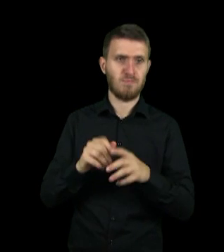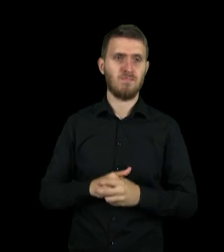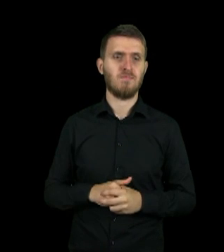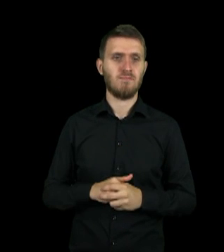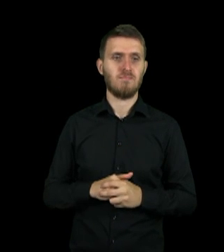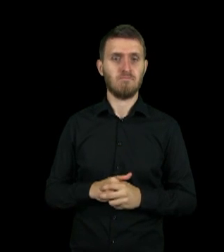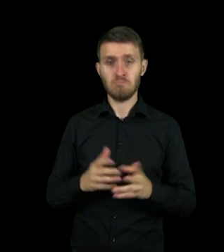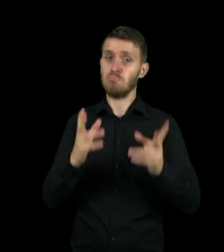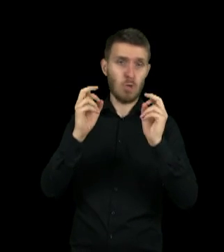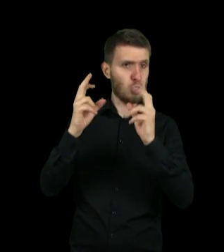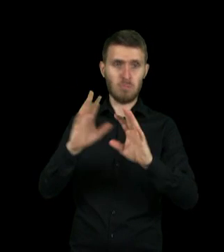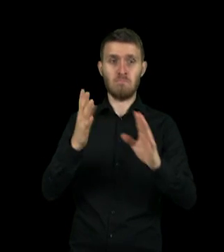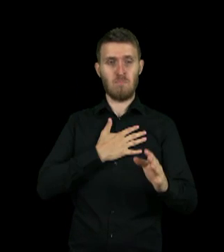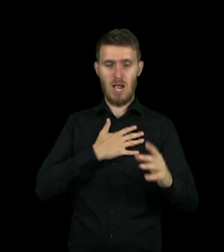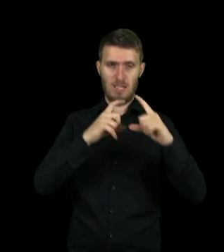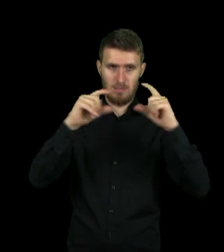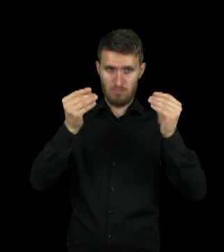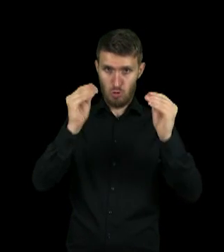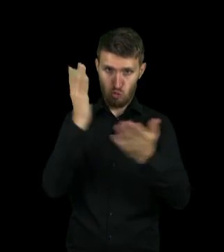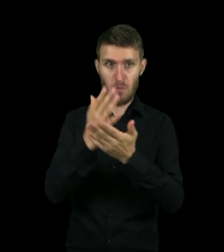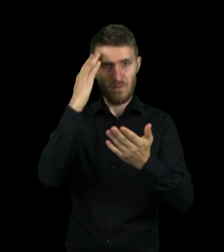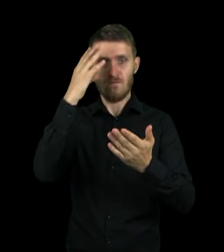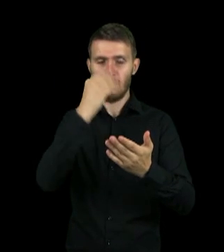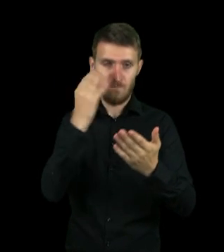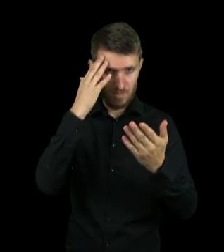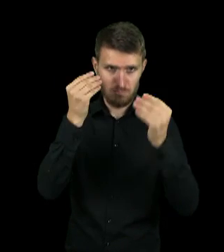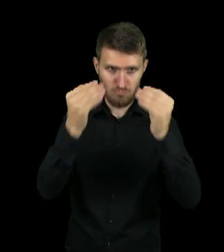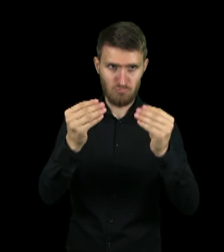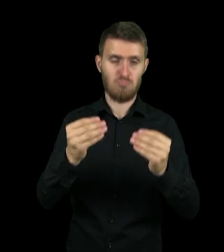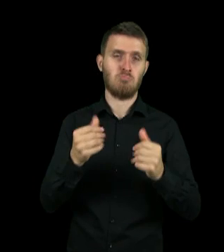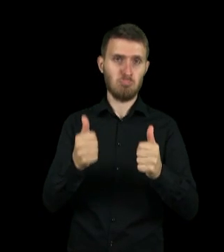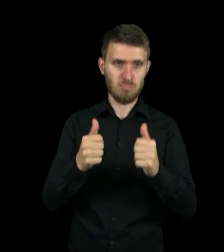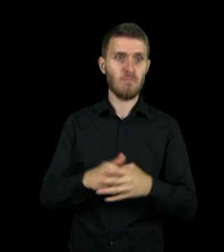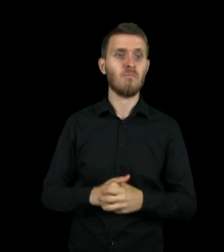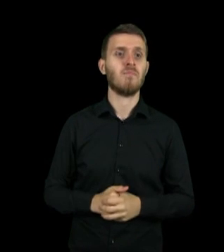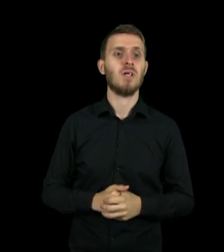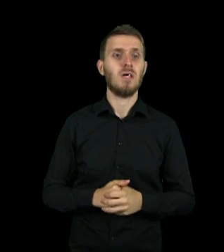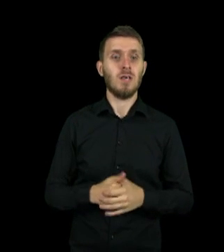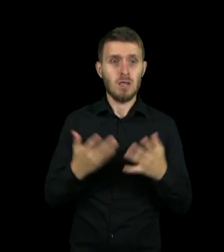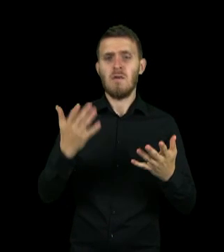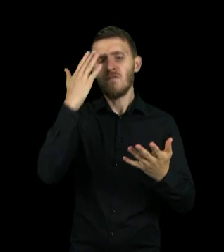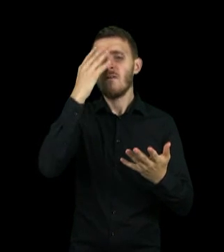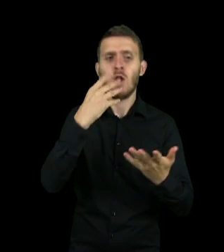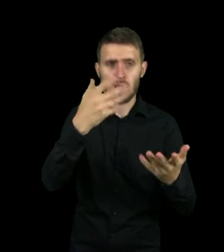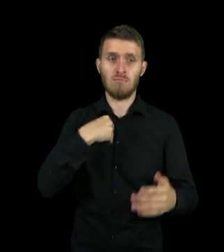napis MasterCard American expressis